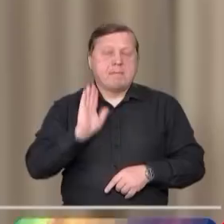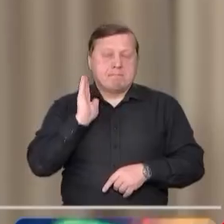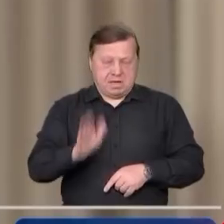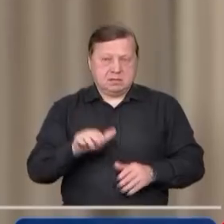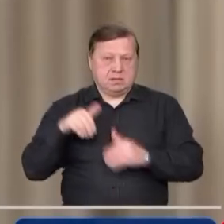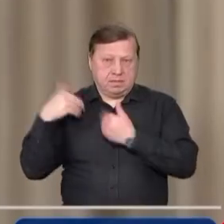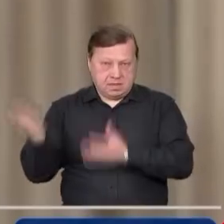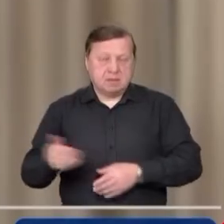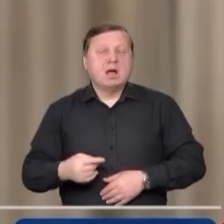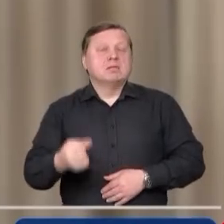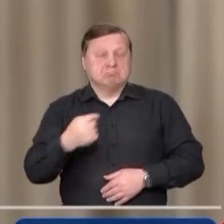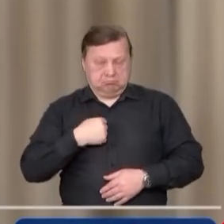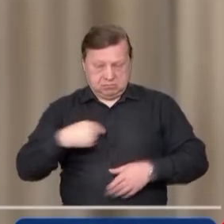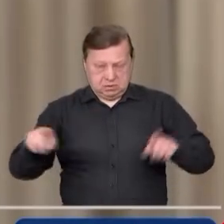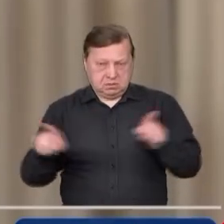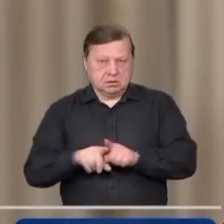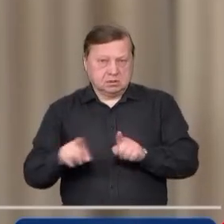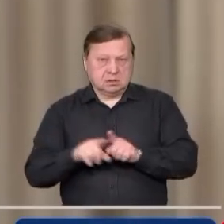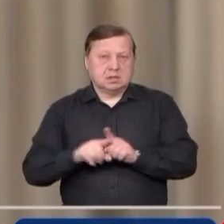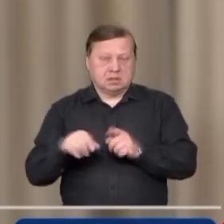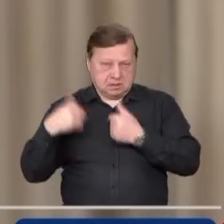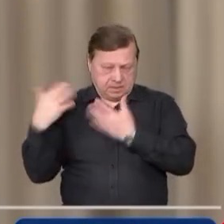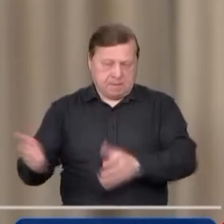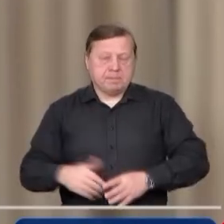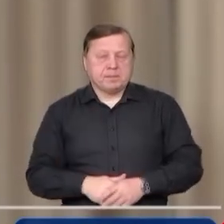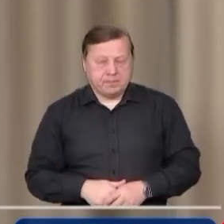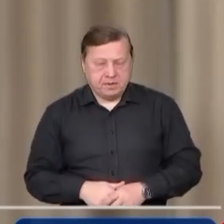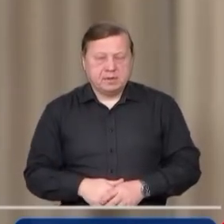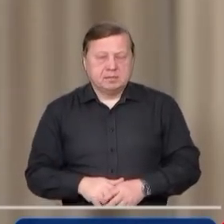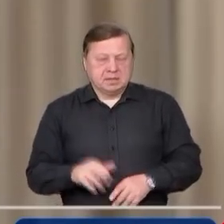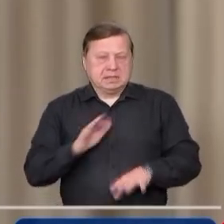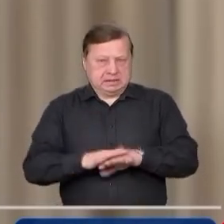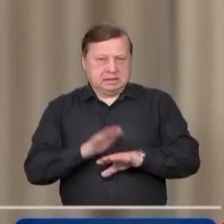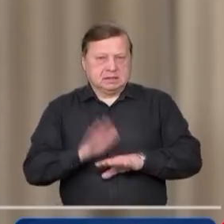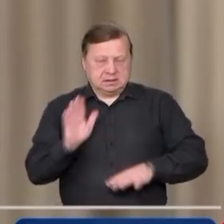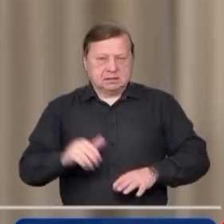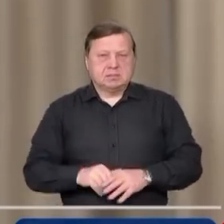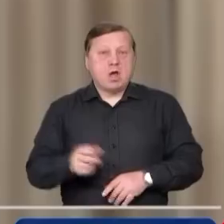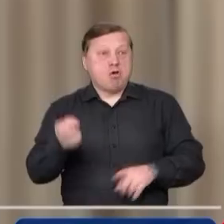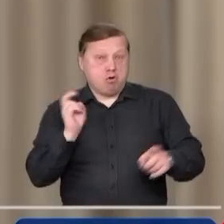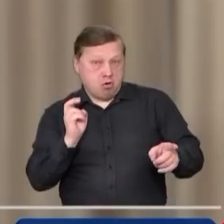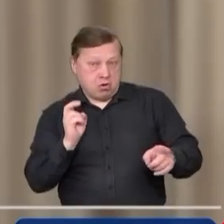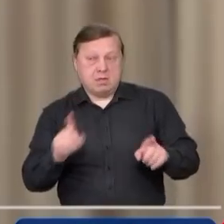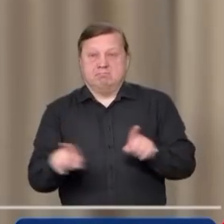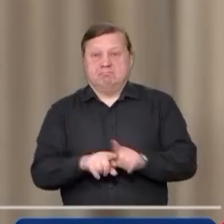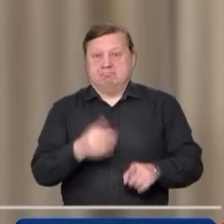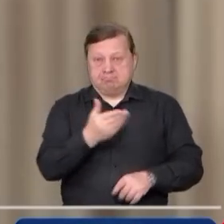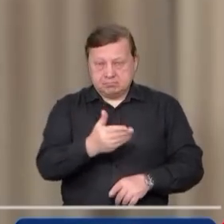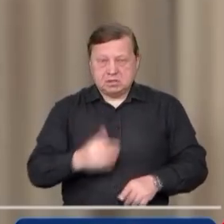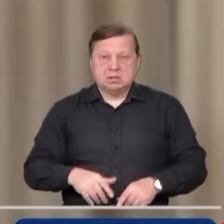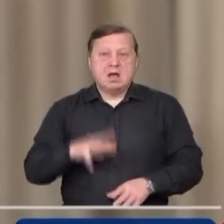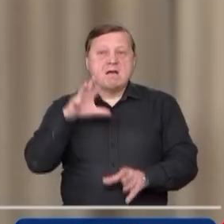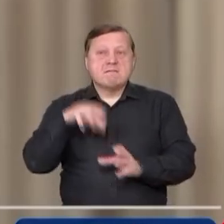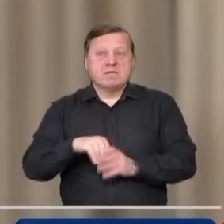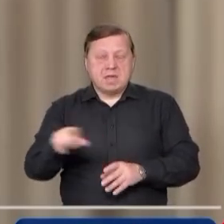Również i my przekazujemy takie systemy, także robi to Holandia, czemu towarzyszy pakiet